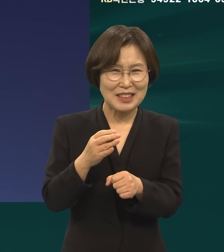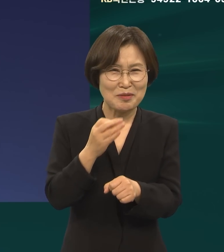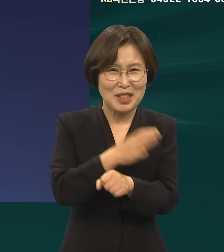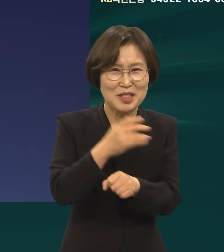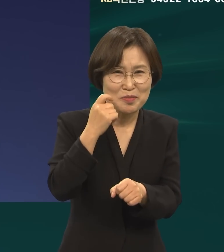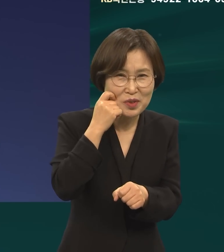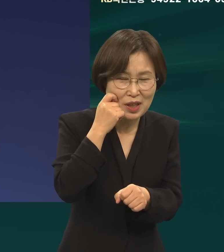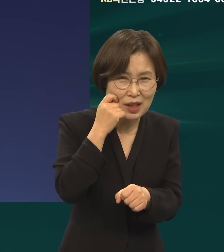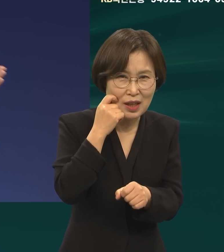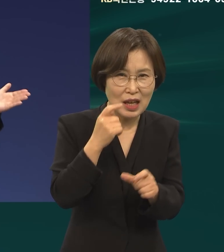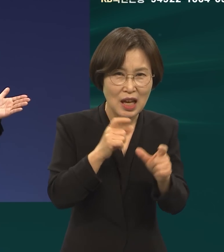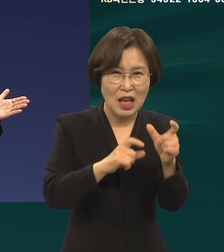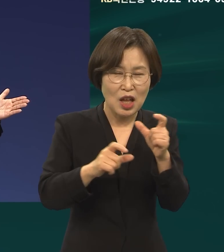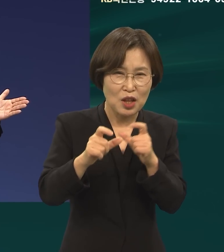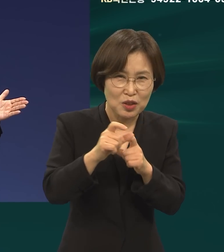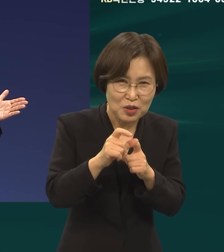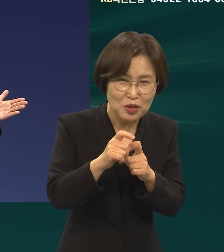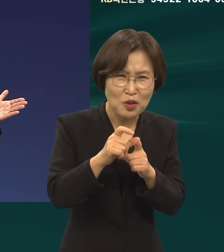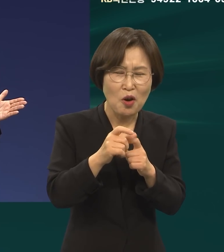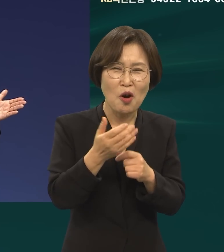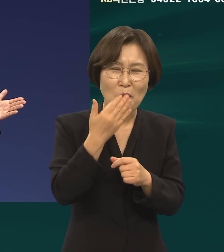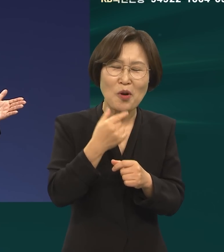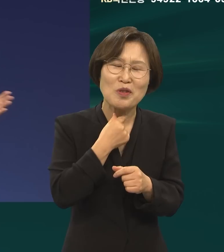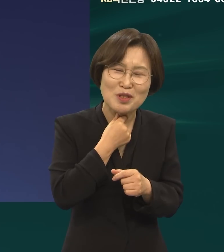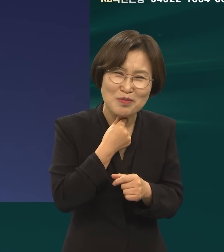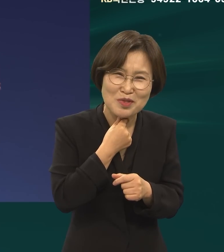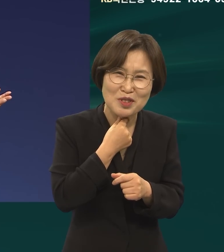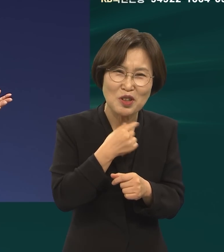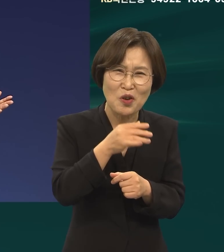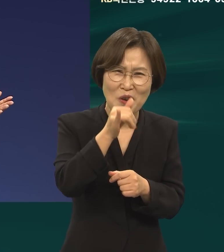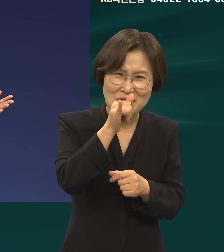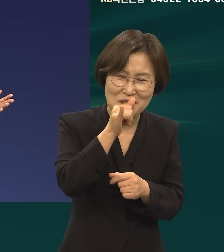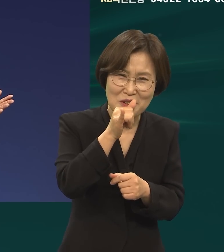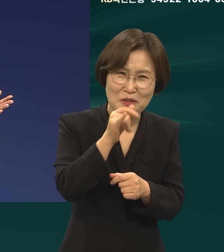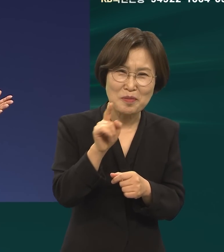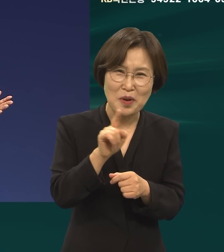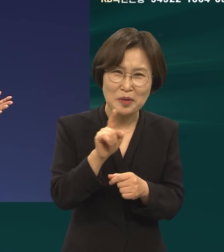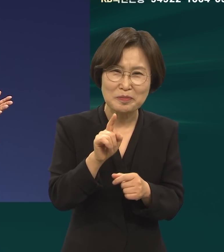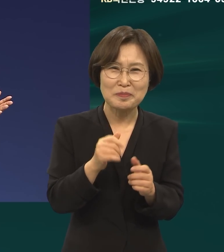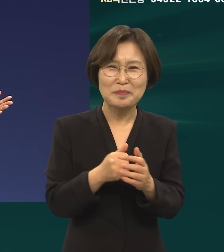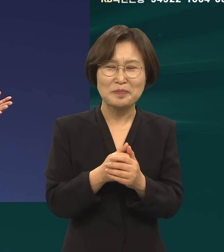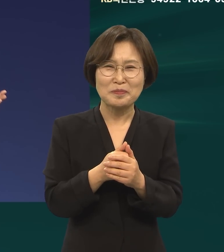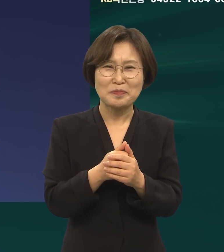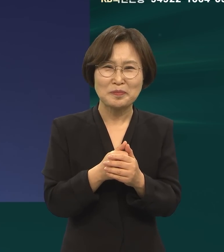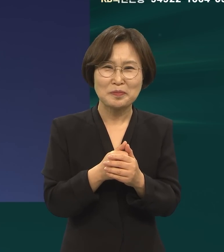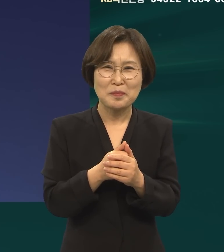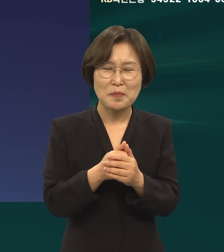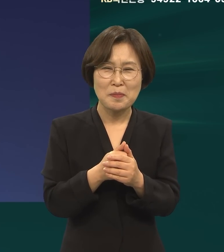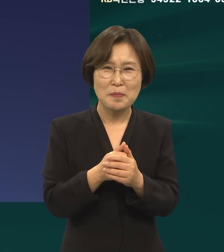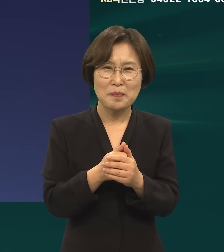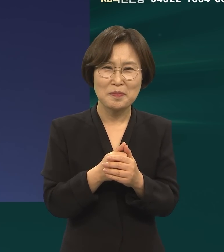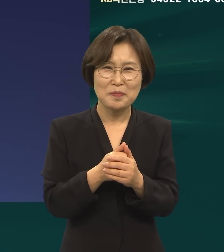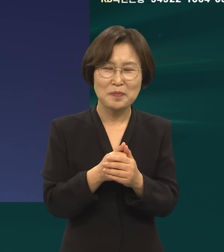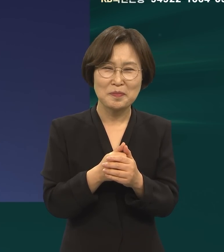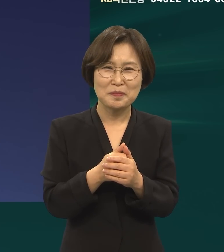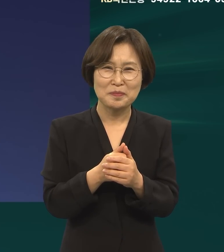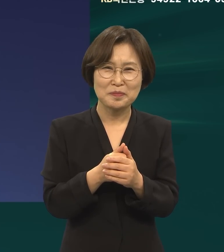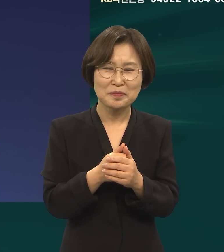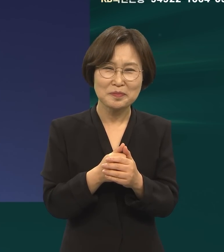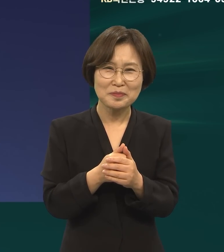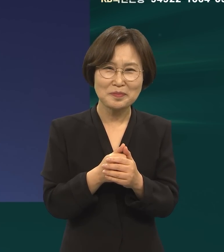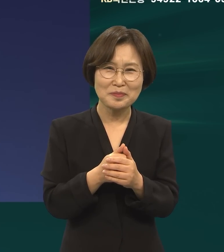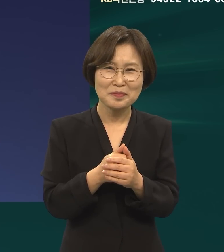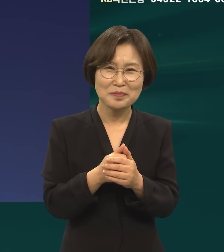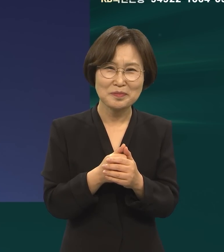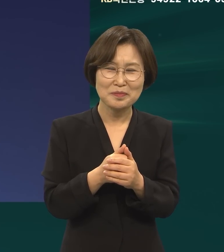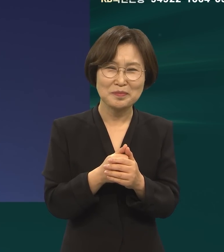그게 뭐냐면 12시에 만나요예요. 12시에 만나요 뭐예요? 요 대답을 한 인간들은 다 50이 넘은